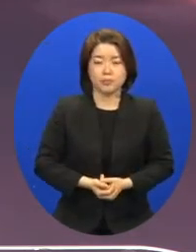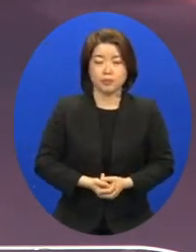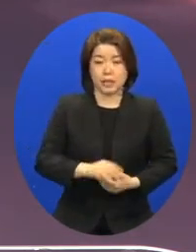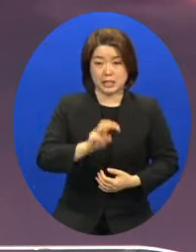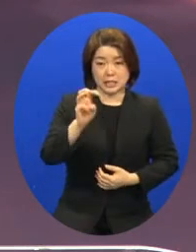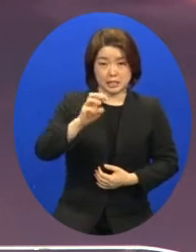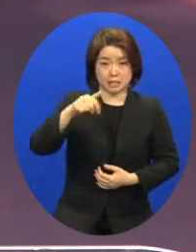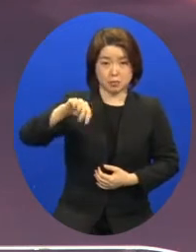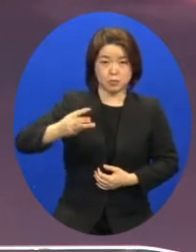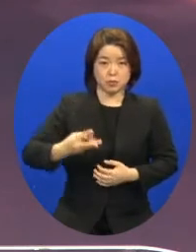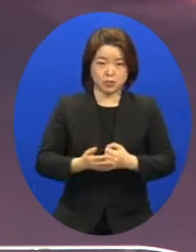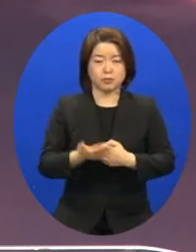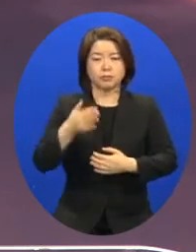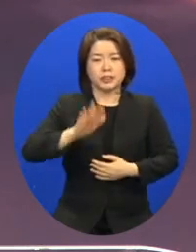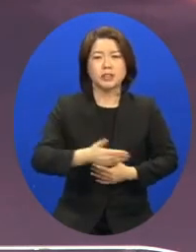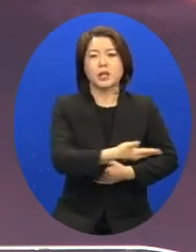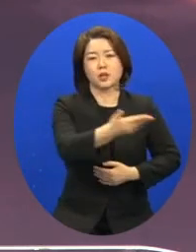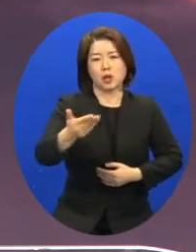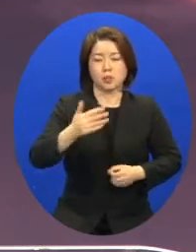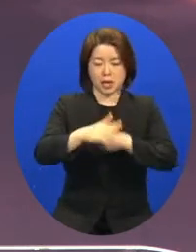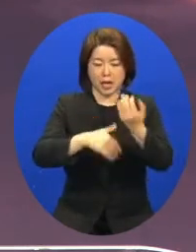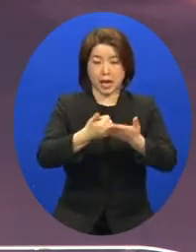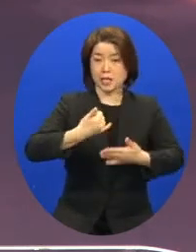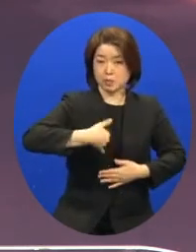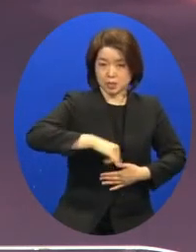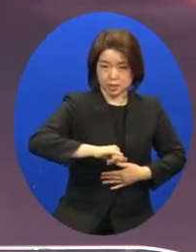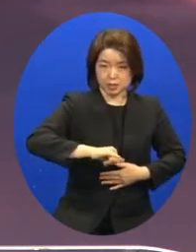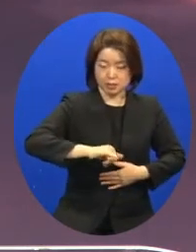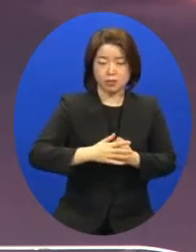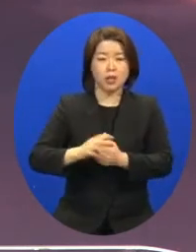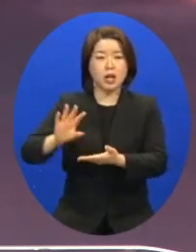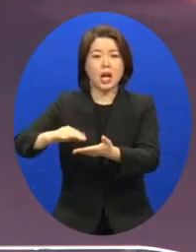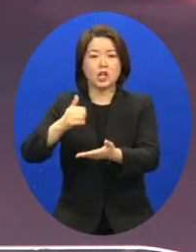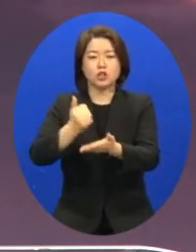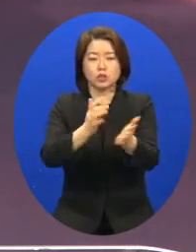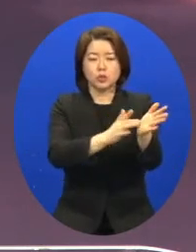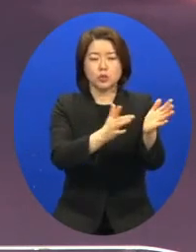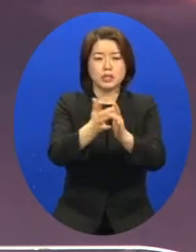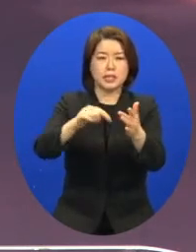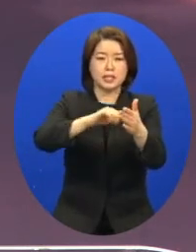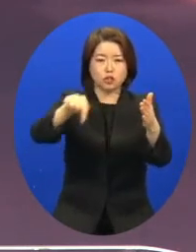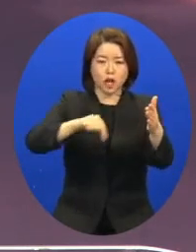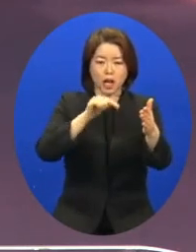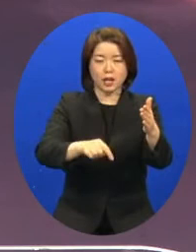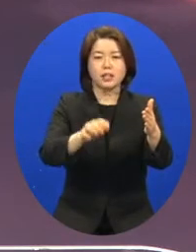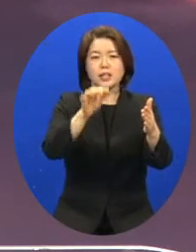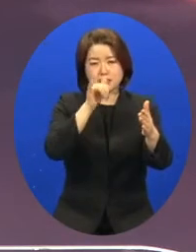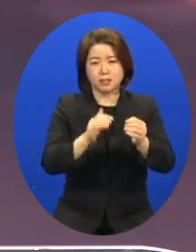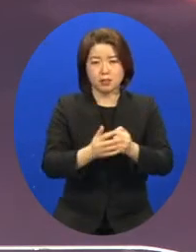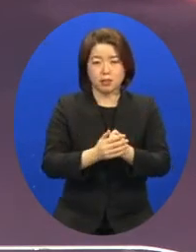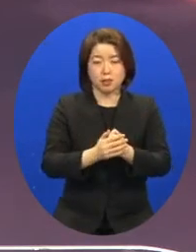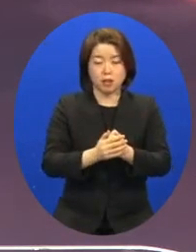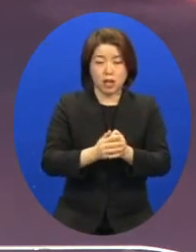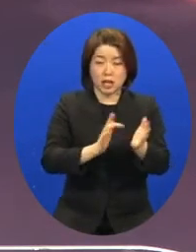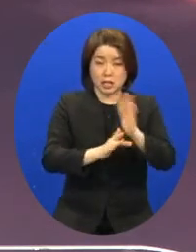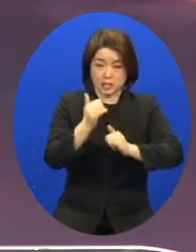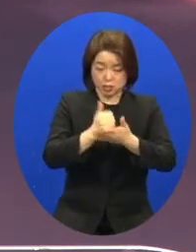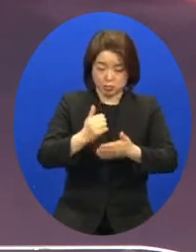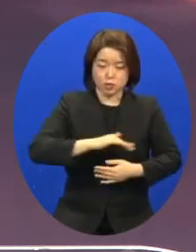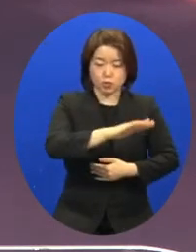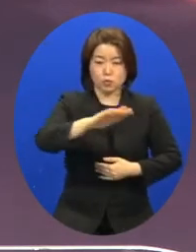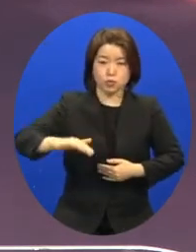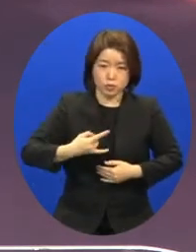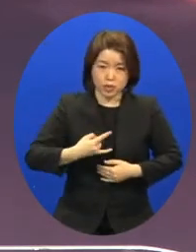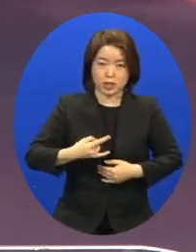30절 말씀에 그러나 여러분은 하나님의 자녀로서 그리스도 예수 안에 있습니다. 그는 우리에게